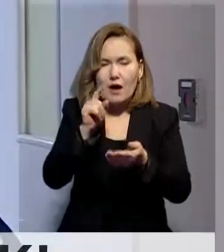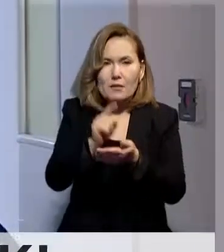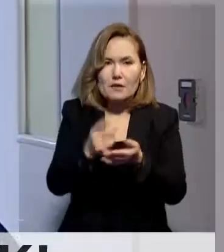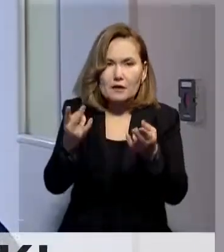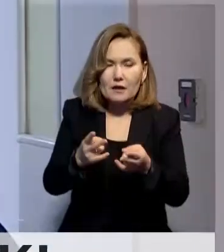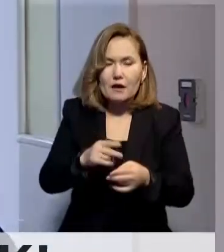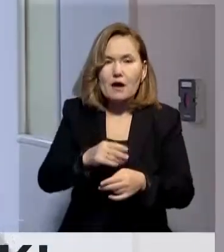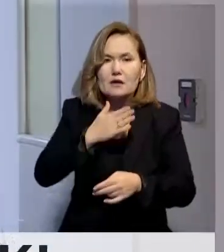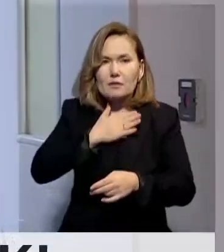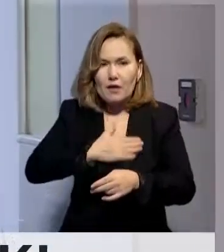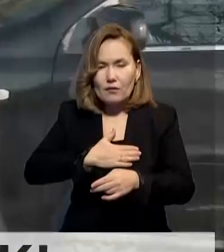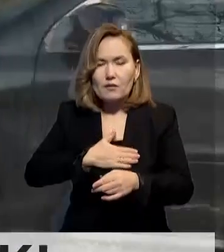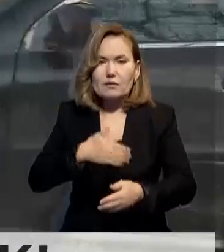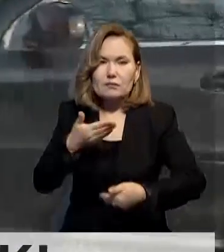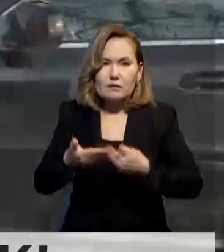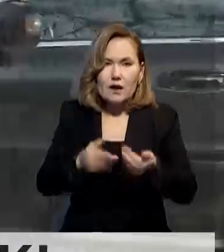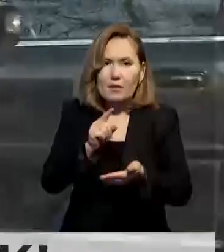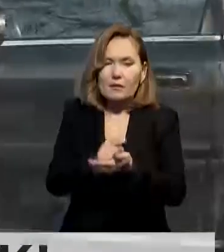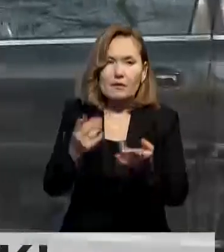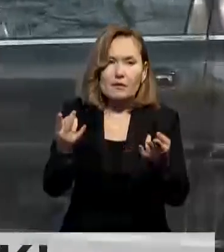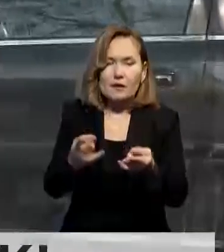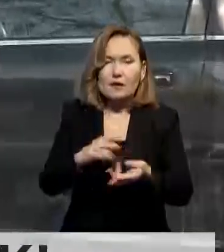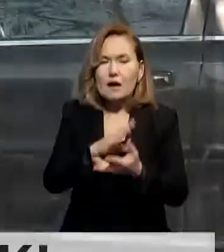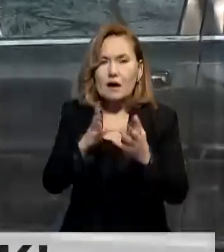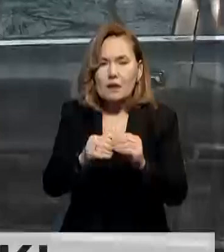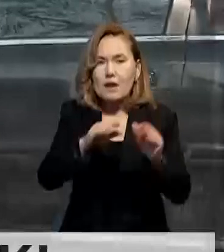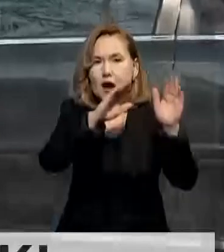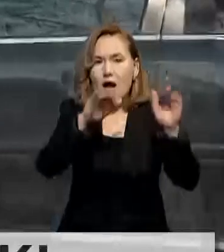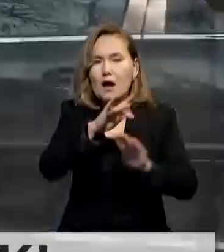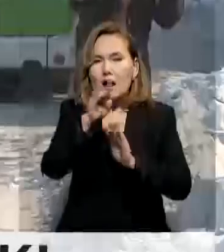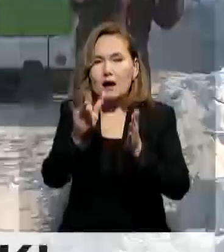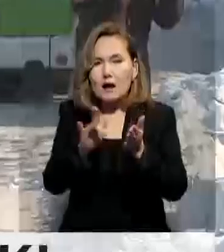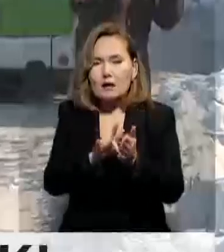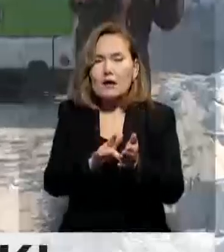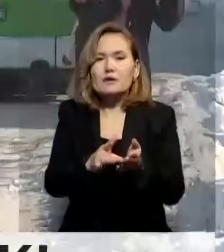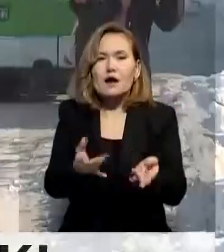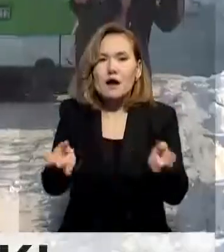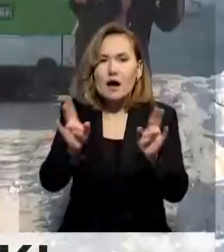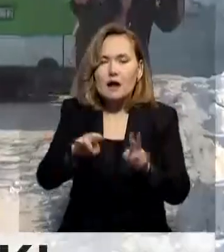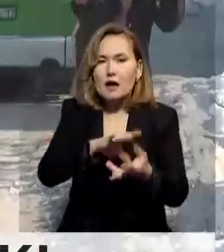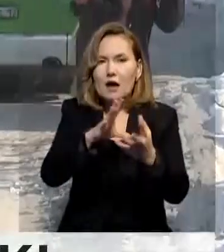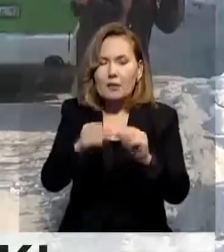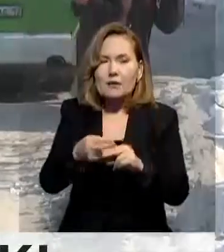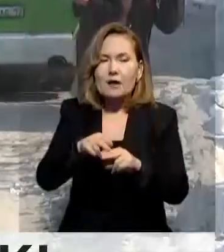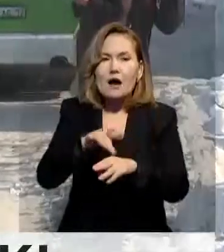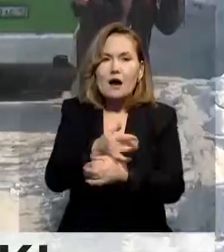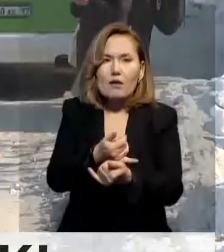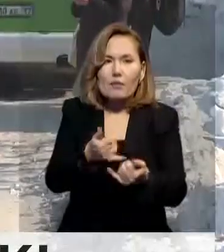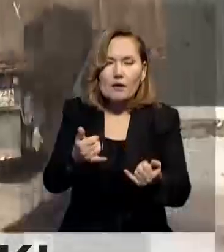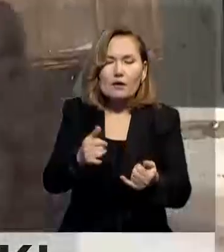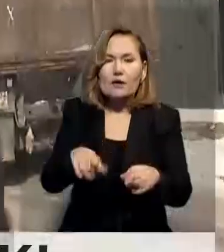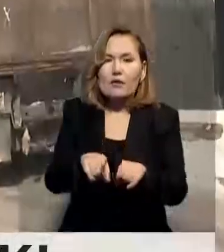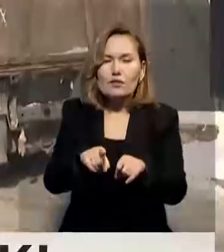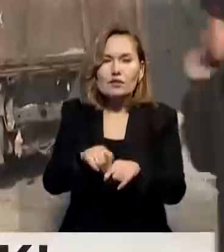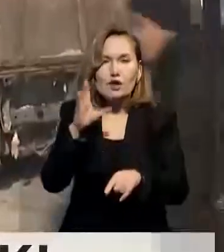ұстанғаны дұрыс деп ойлаймыз. Қала билігі қар құрсауында қалған шаһарды тазалауда шұғыл әрекет ете алмаған коммуналдық салаға ескерту